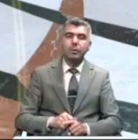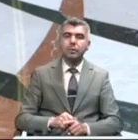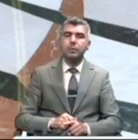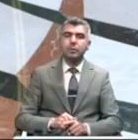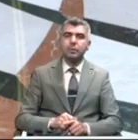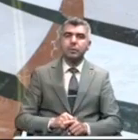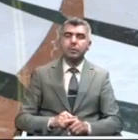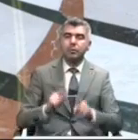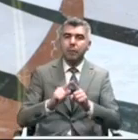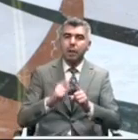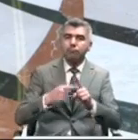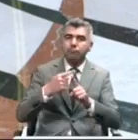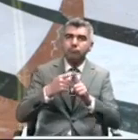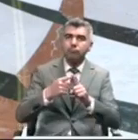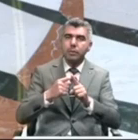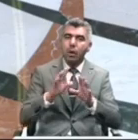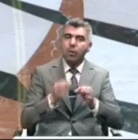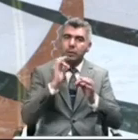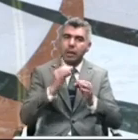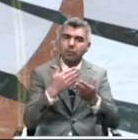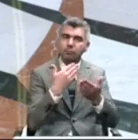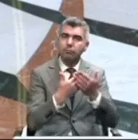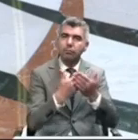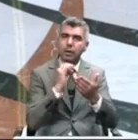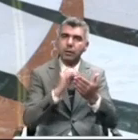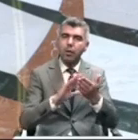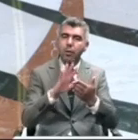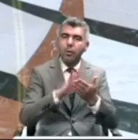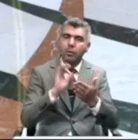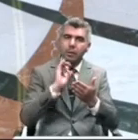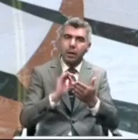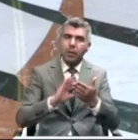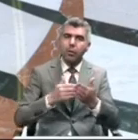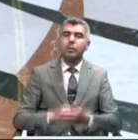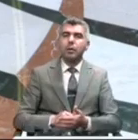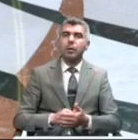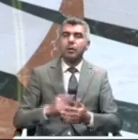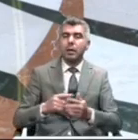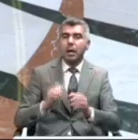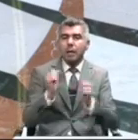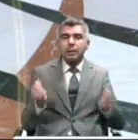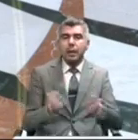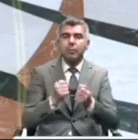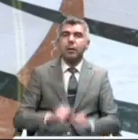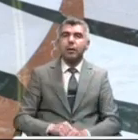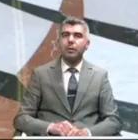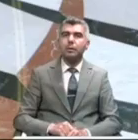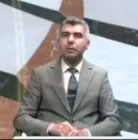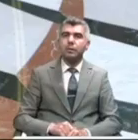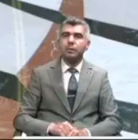لمعدلات النمو واكثر فعاليه في تدخلتها الانمائيه اعتقد